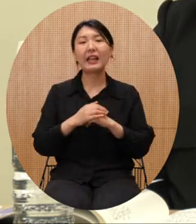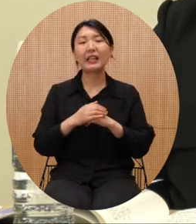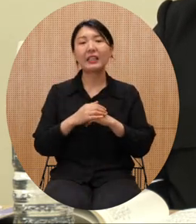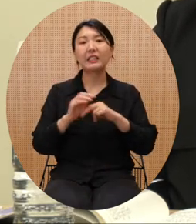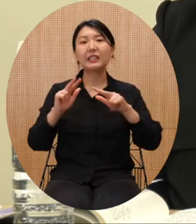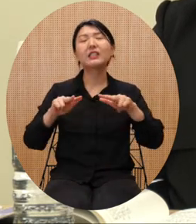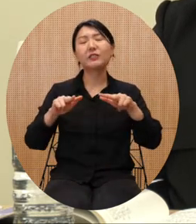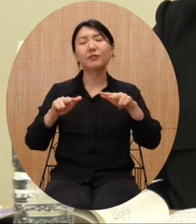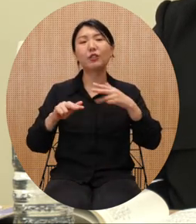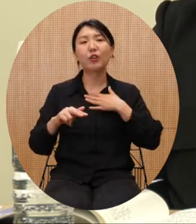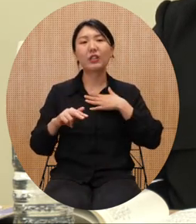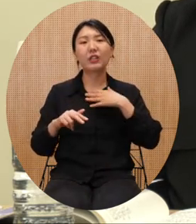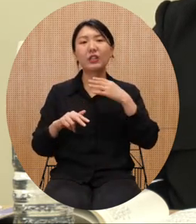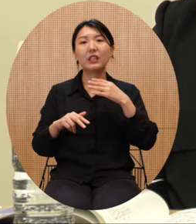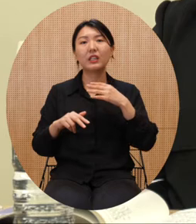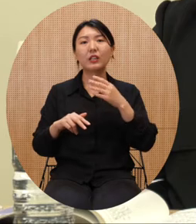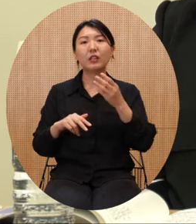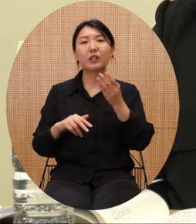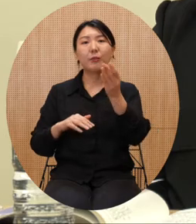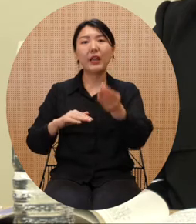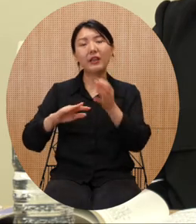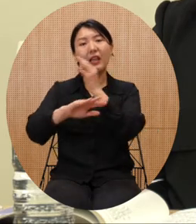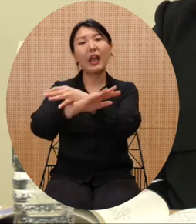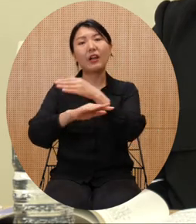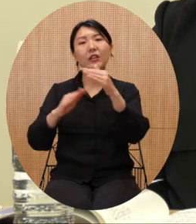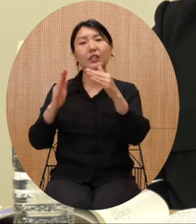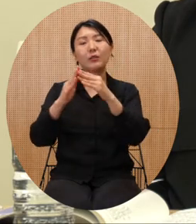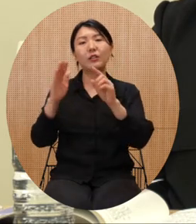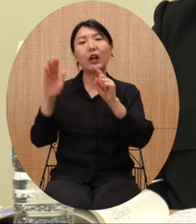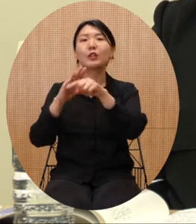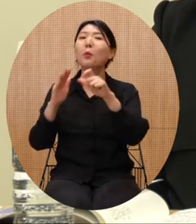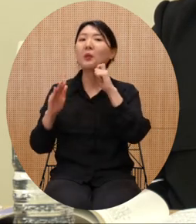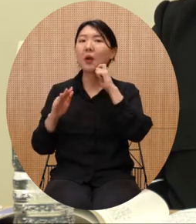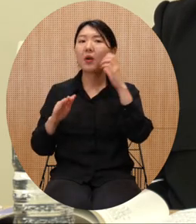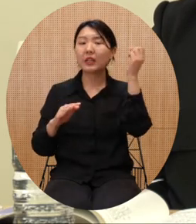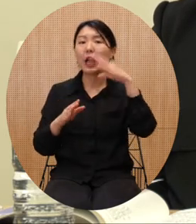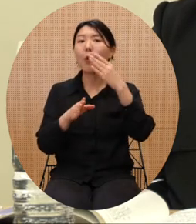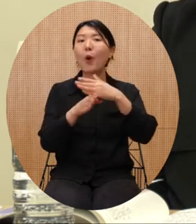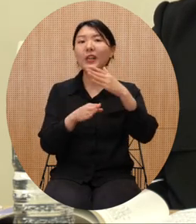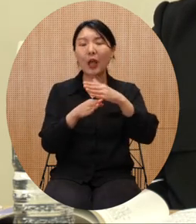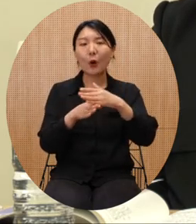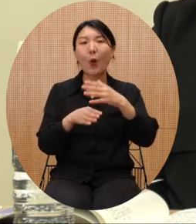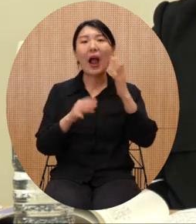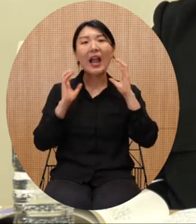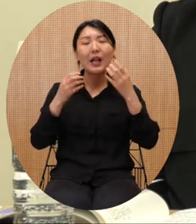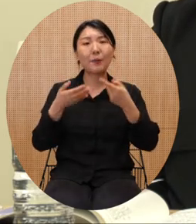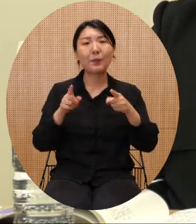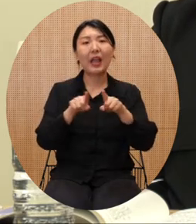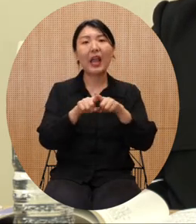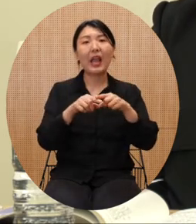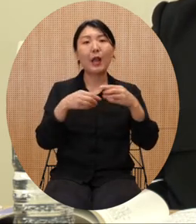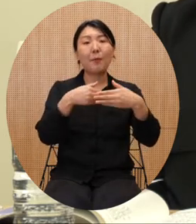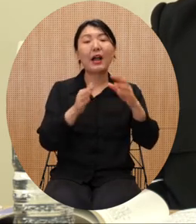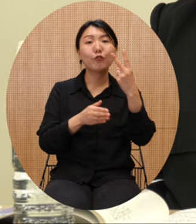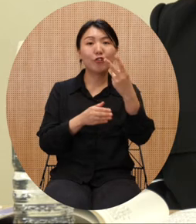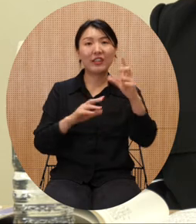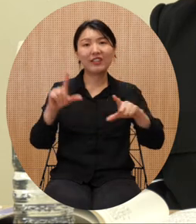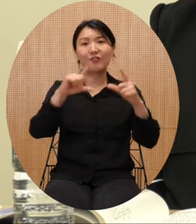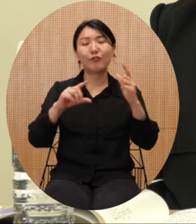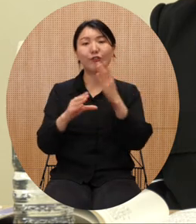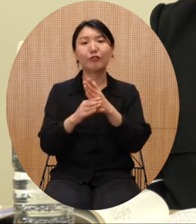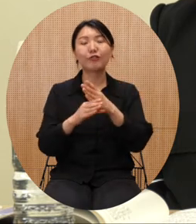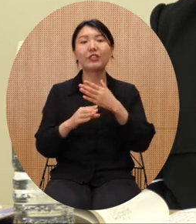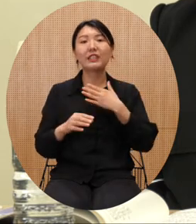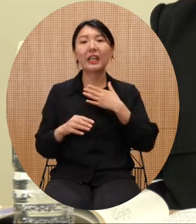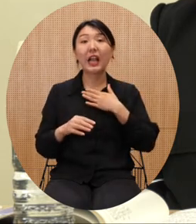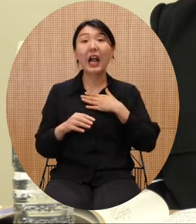임대 주택을 들어가지 못하고 이제 월세를 내면서 아이들과 투룸에서 살고 있습니다. 제가 아이들과